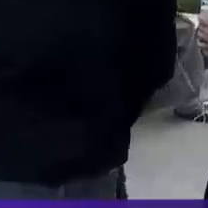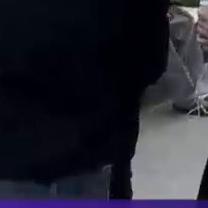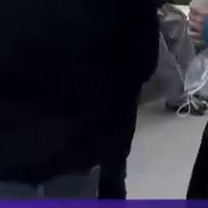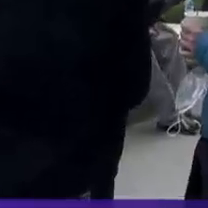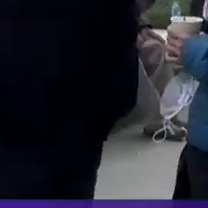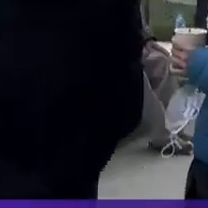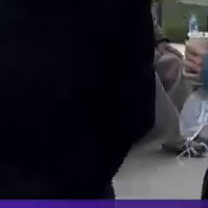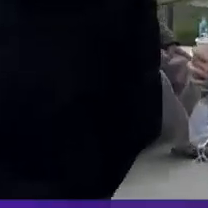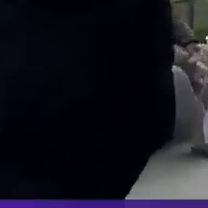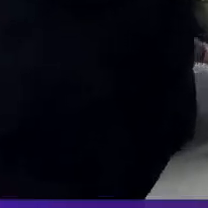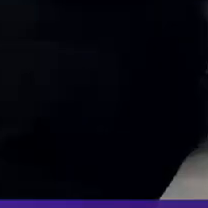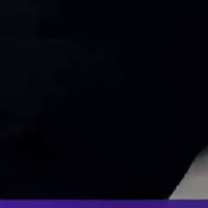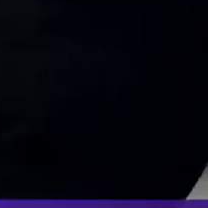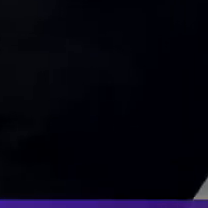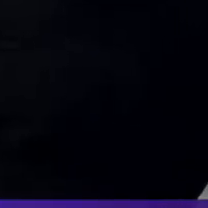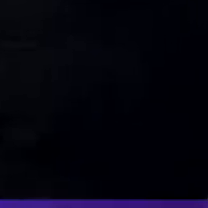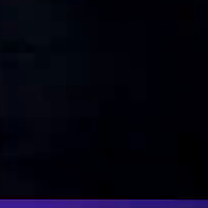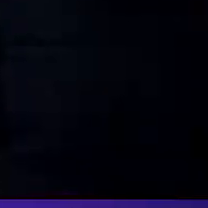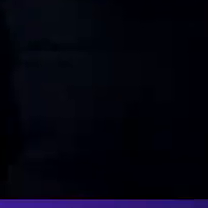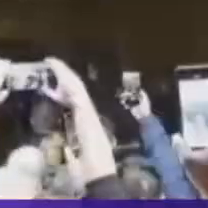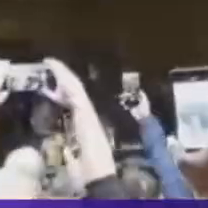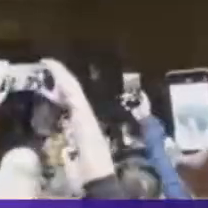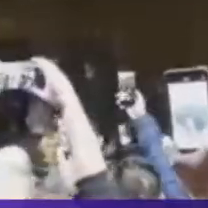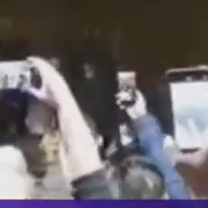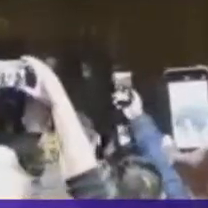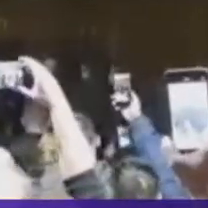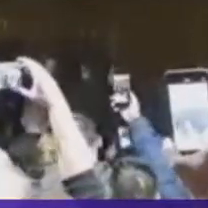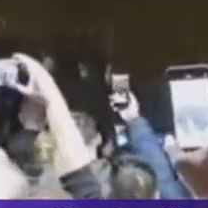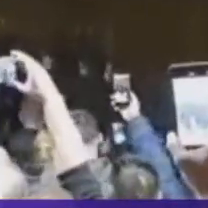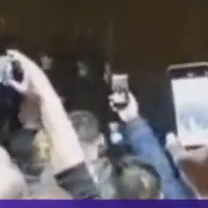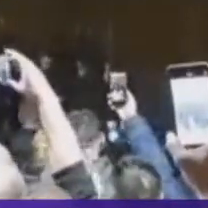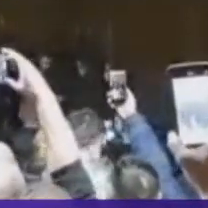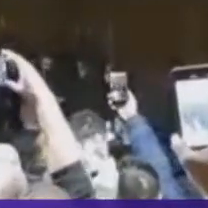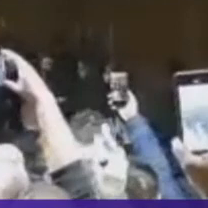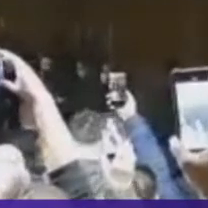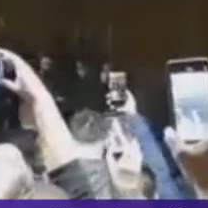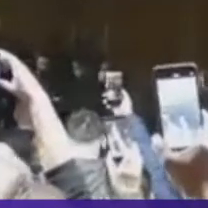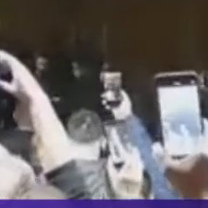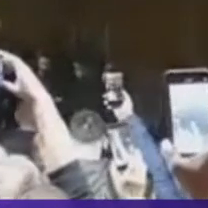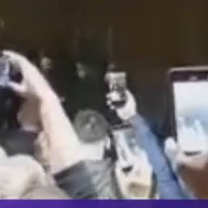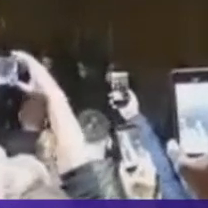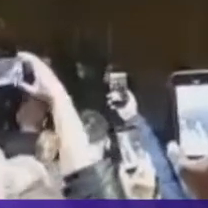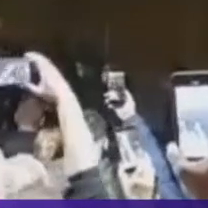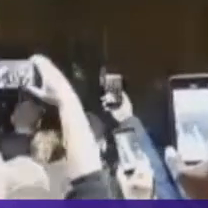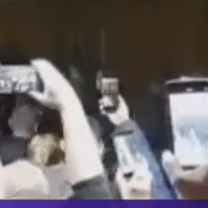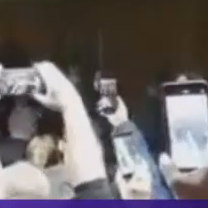de la transporturi a dat asigurări că vor continua acțiunile penale împotriva celor care au blocat vineri circulația în subteran.